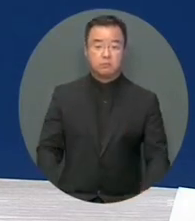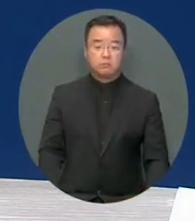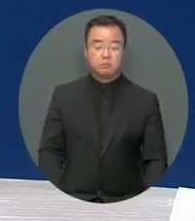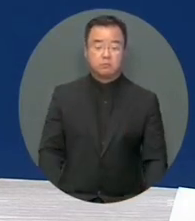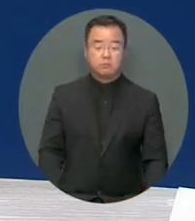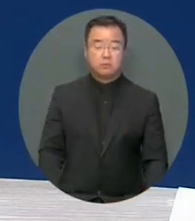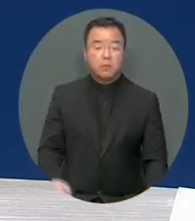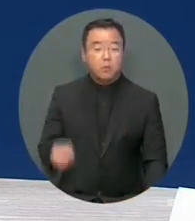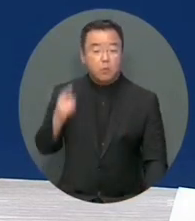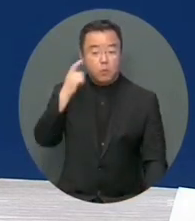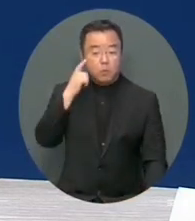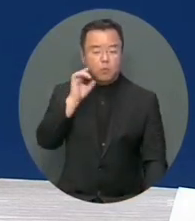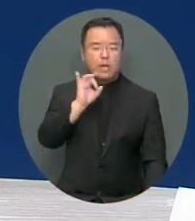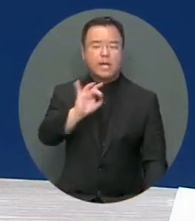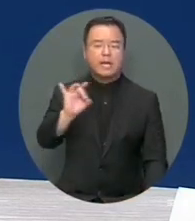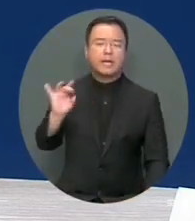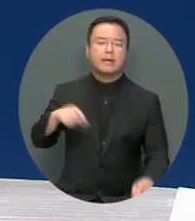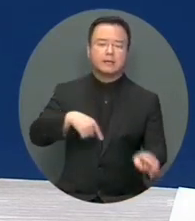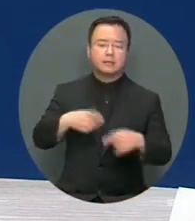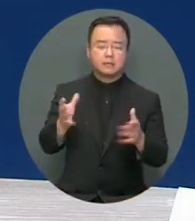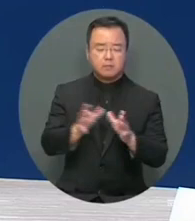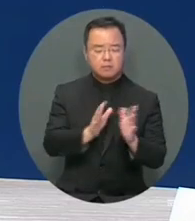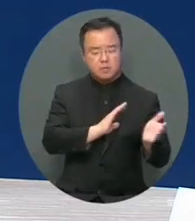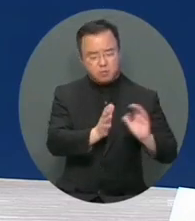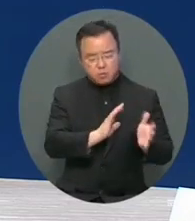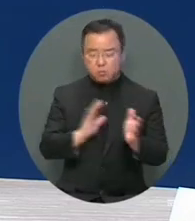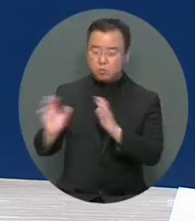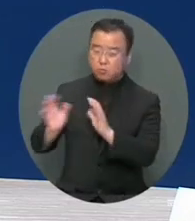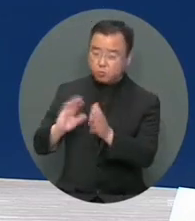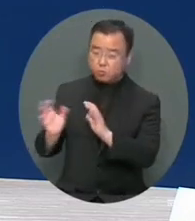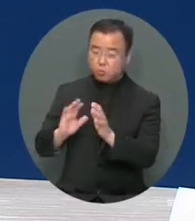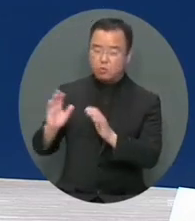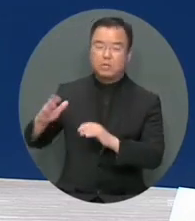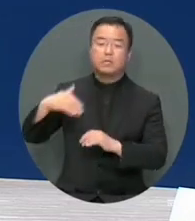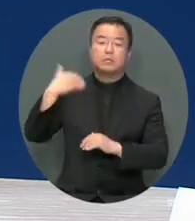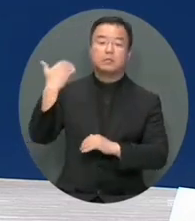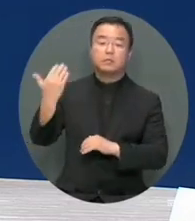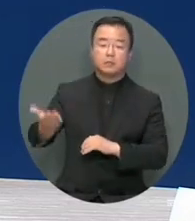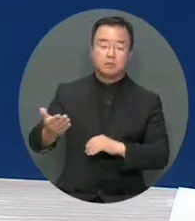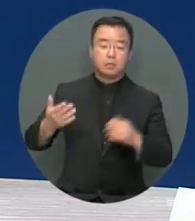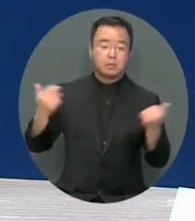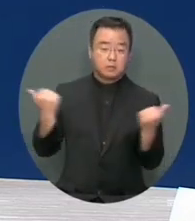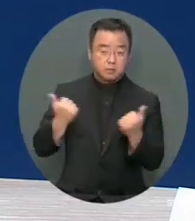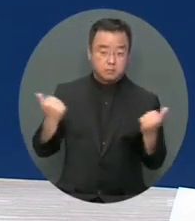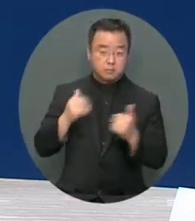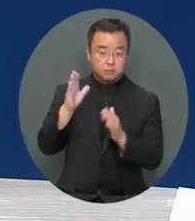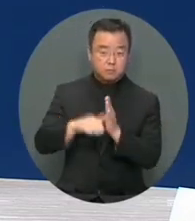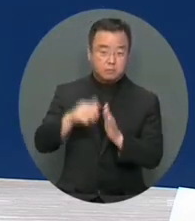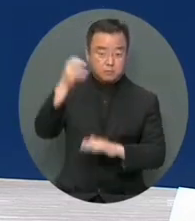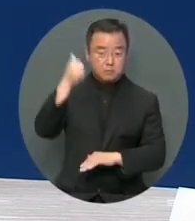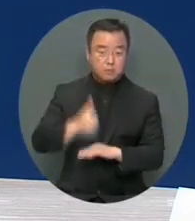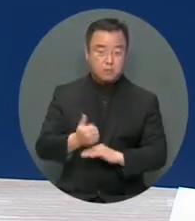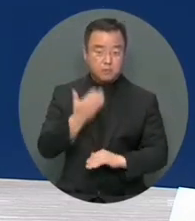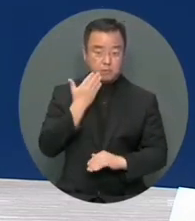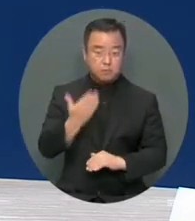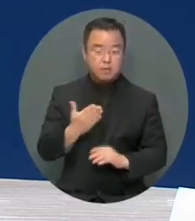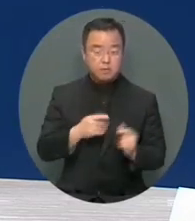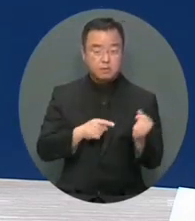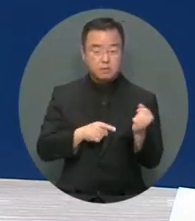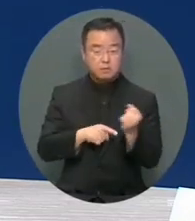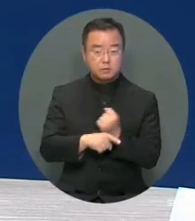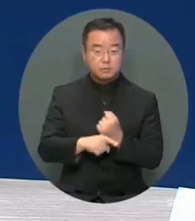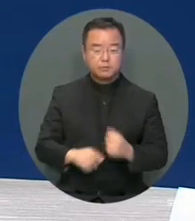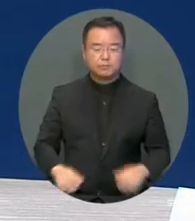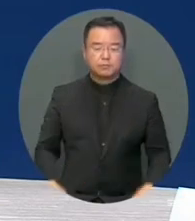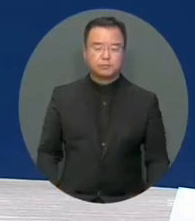각 당이 그런 충분한 숙의 과정을 거친 뒤에 그리고 협상을 해야만 결과를 만들어낼 수 있기 때문이거든요.